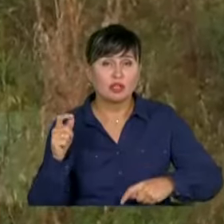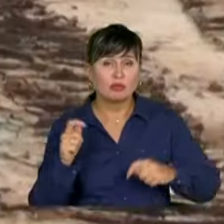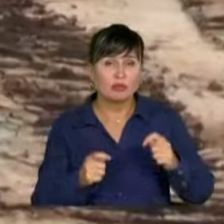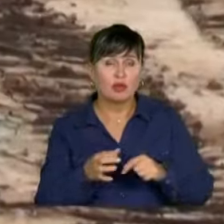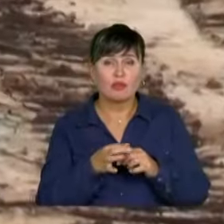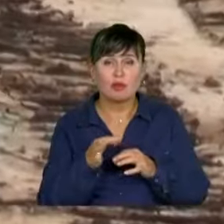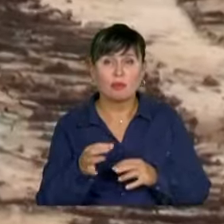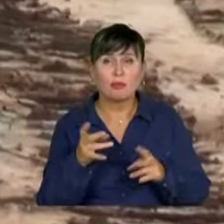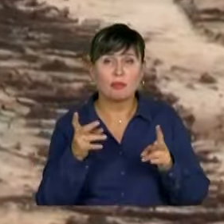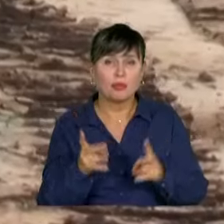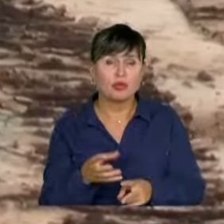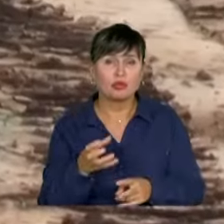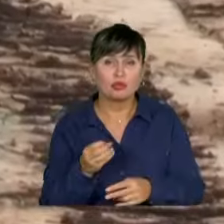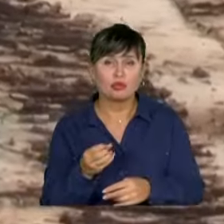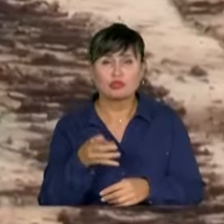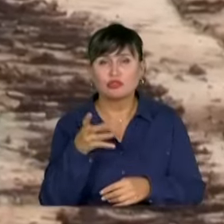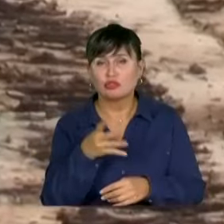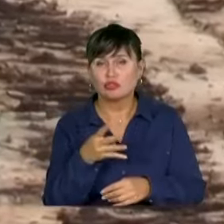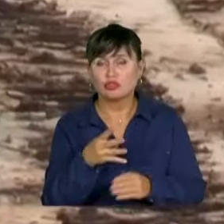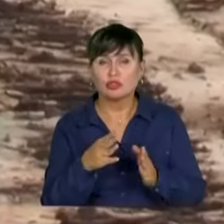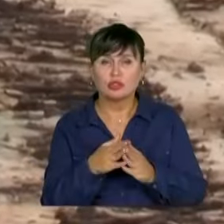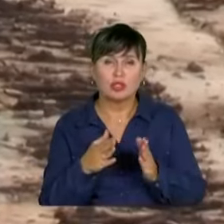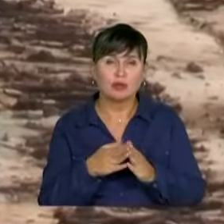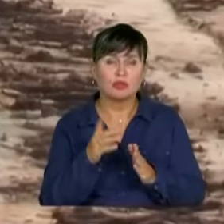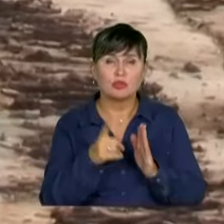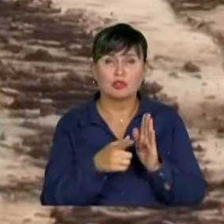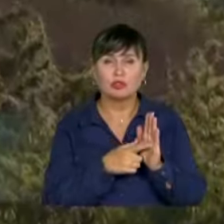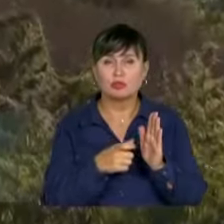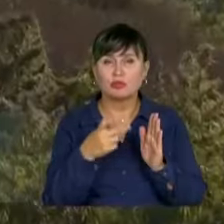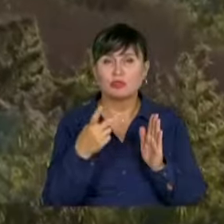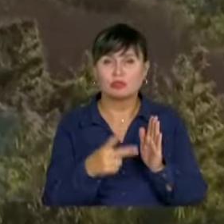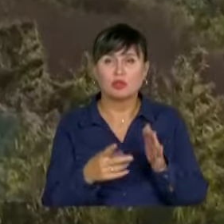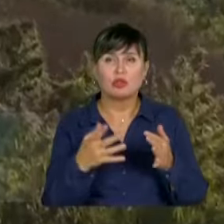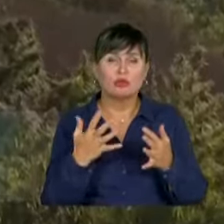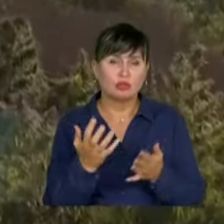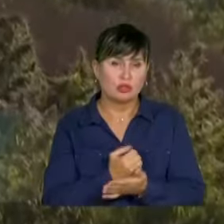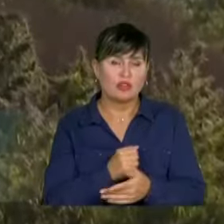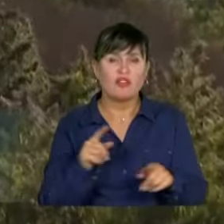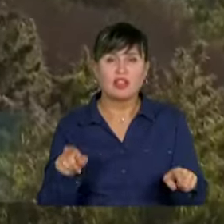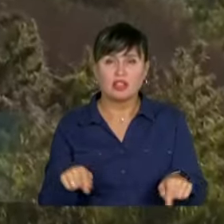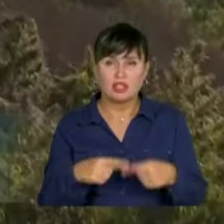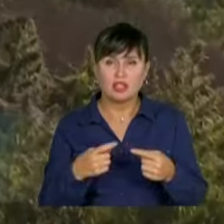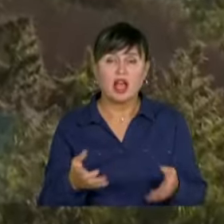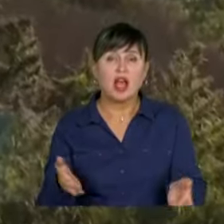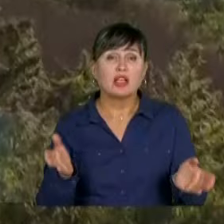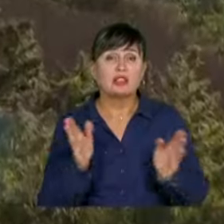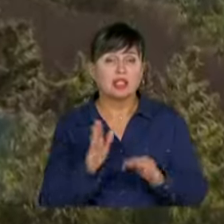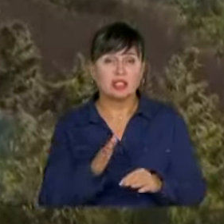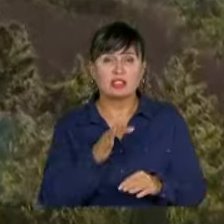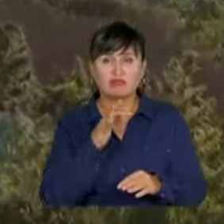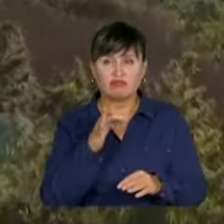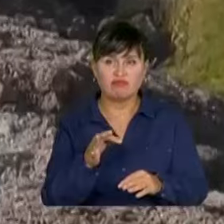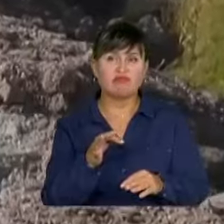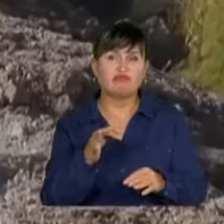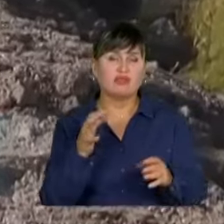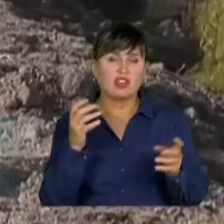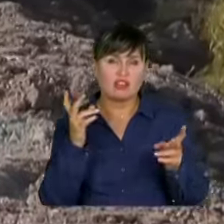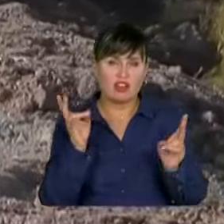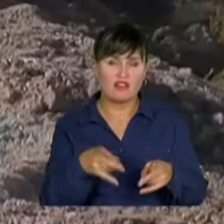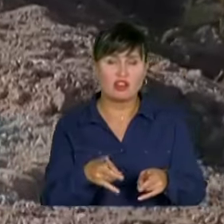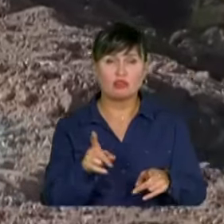области пострадали почти 4000 домов. 1720 из них удалось восстановить. Остальные признали аварийными. Чтобы не